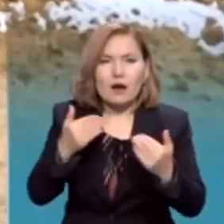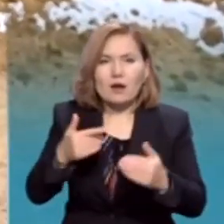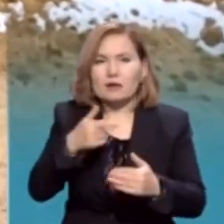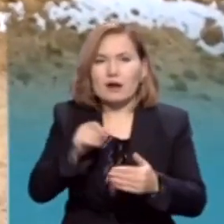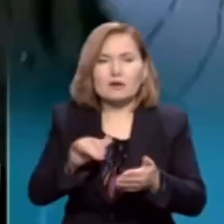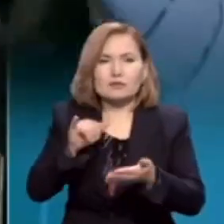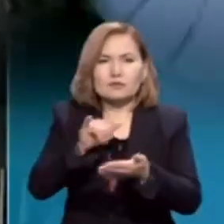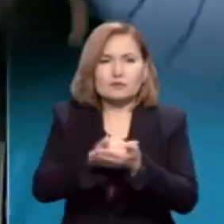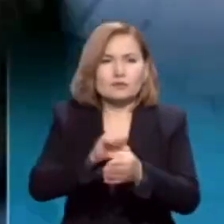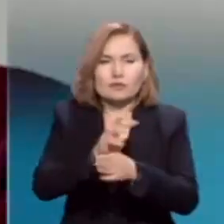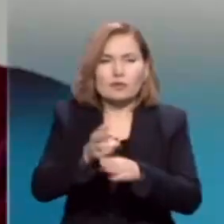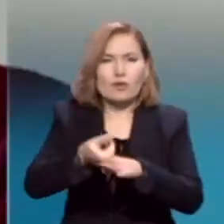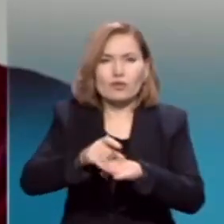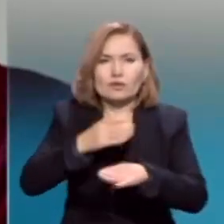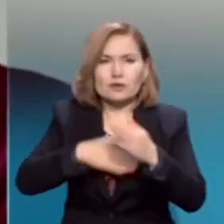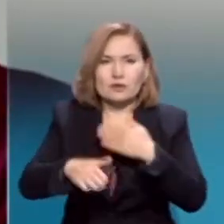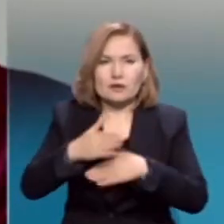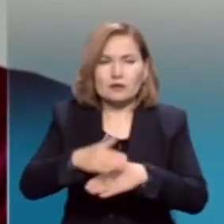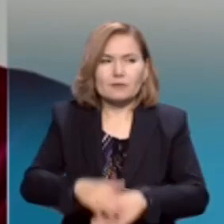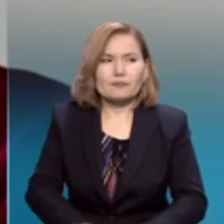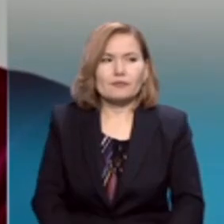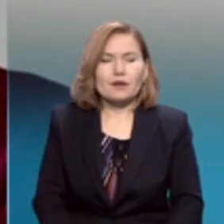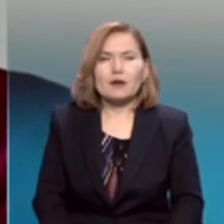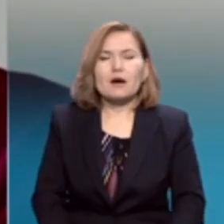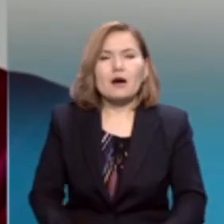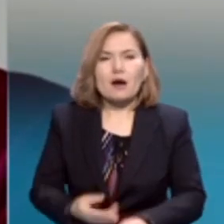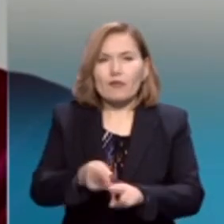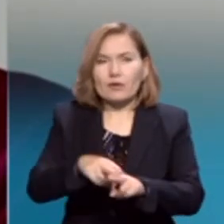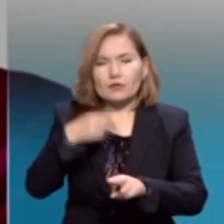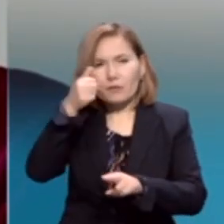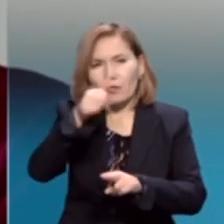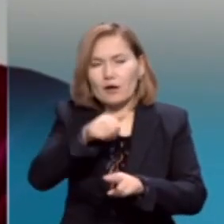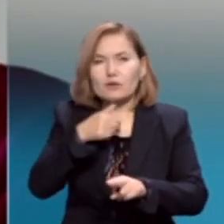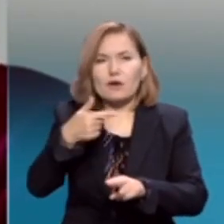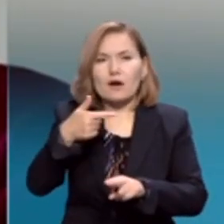разы. Ешкім көмір алған жоқ, газ қосамыз деп.